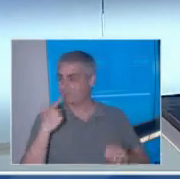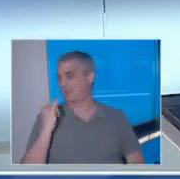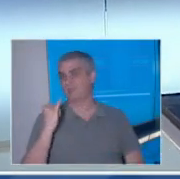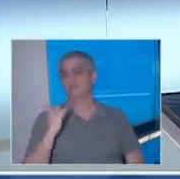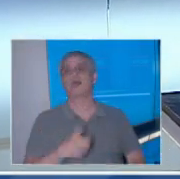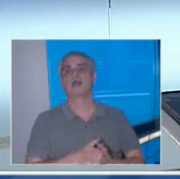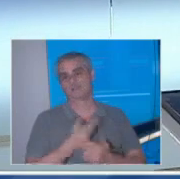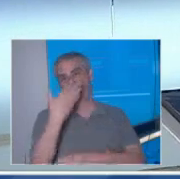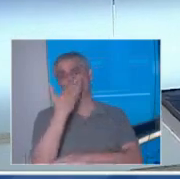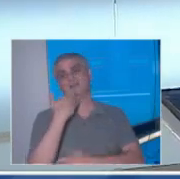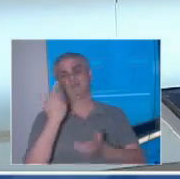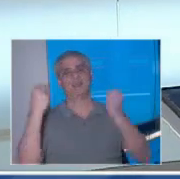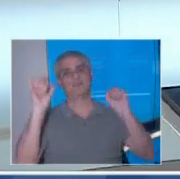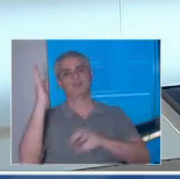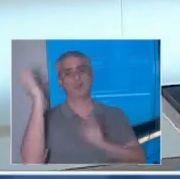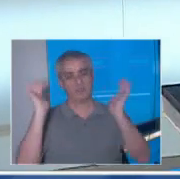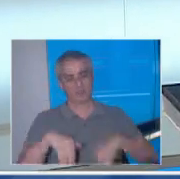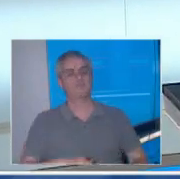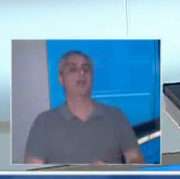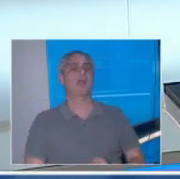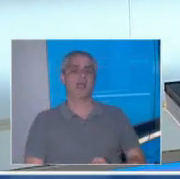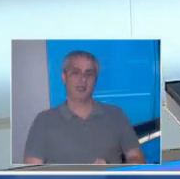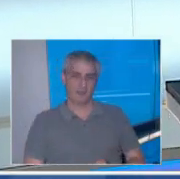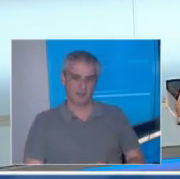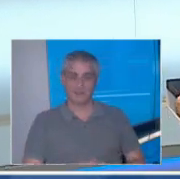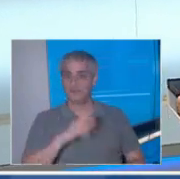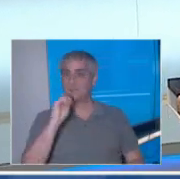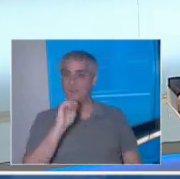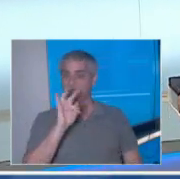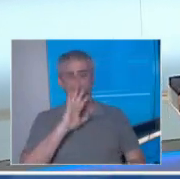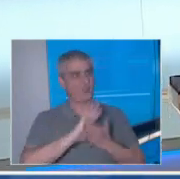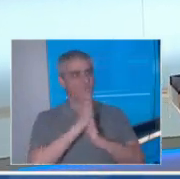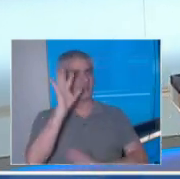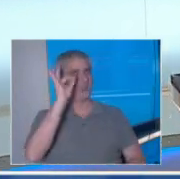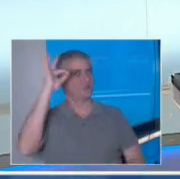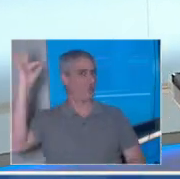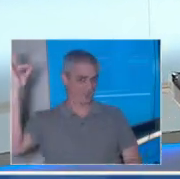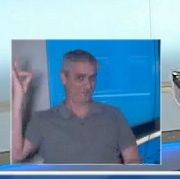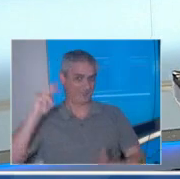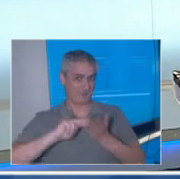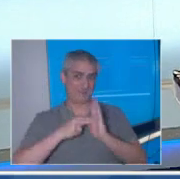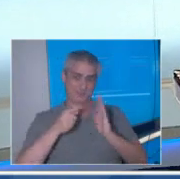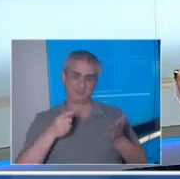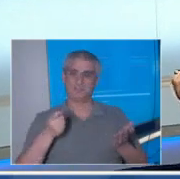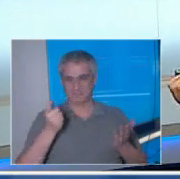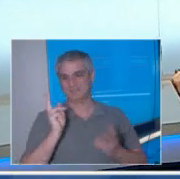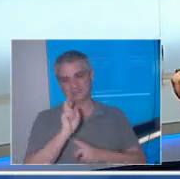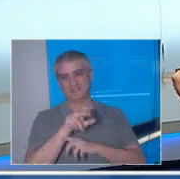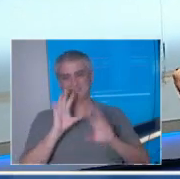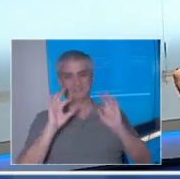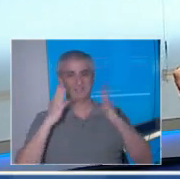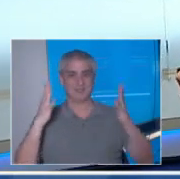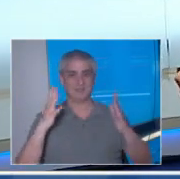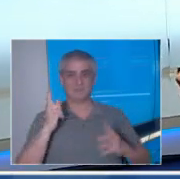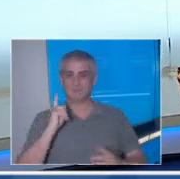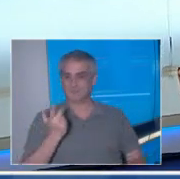כן, על מדינת ישראל, הדמוקרטיה שופלת. ברור. זה מטי צרפתי הרכבי, שהופכת להיות כוכבת לא קטנה בתוכנית הזאת. היא רצה להיכנס לסרט הגדולי. נכון.